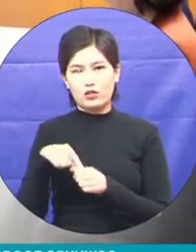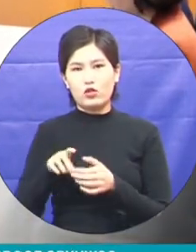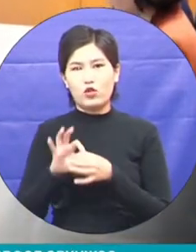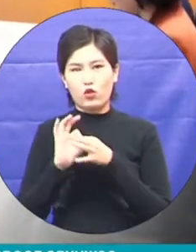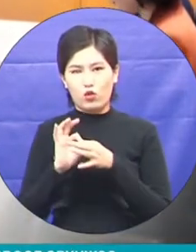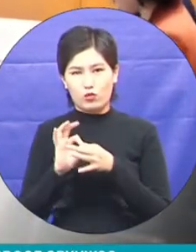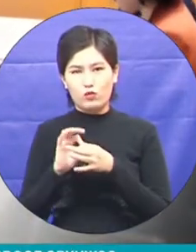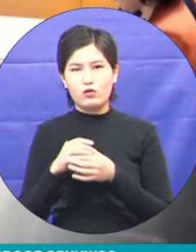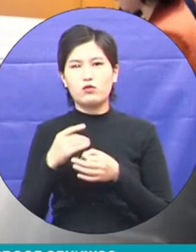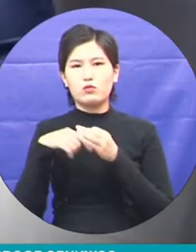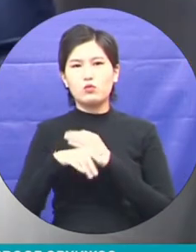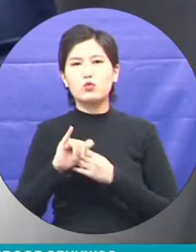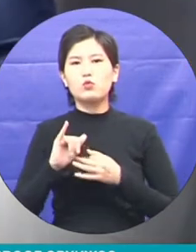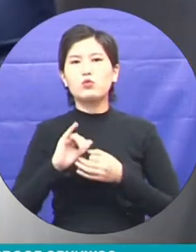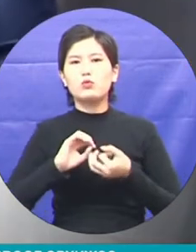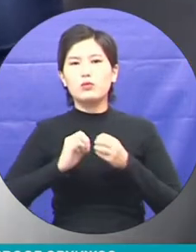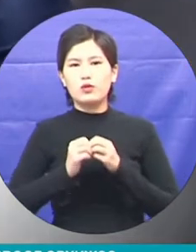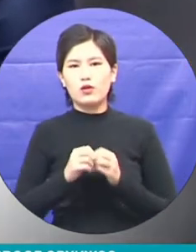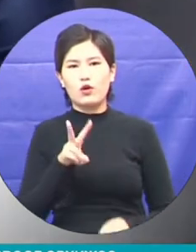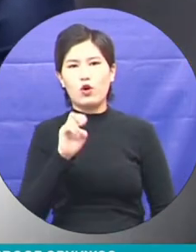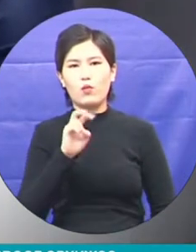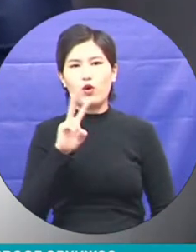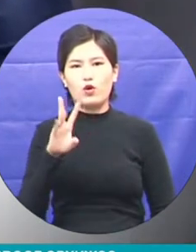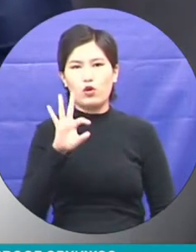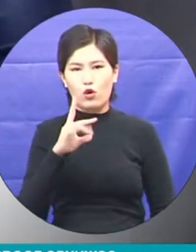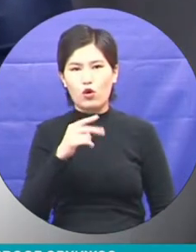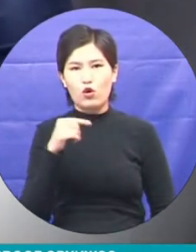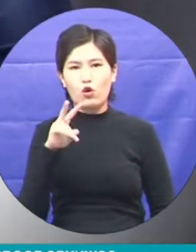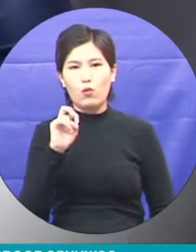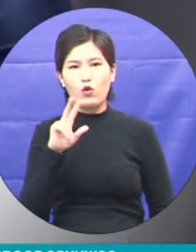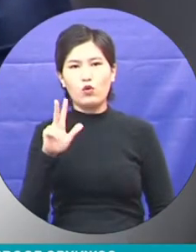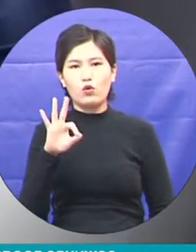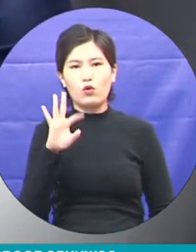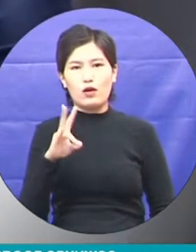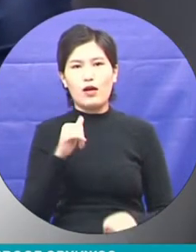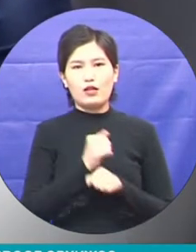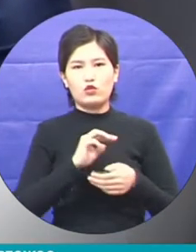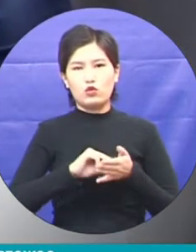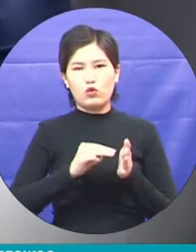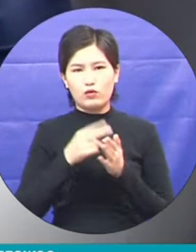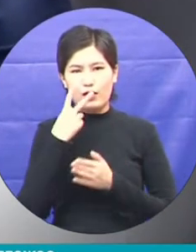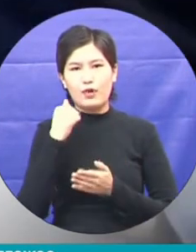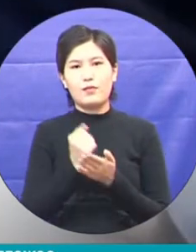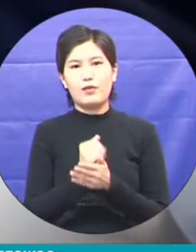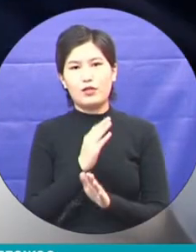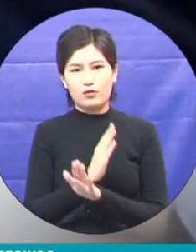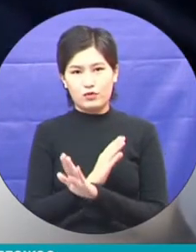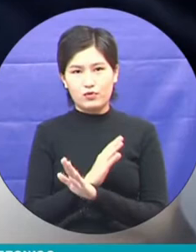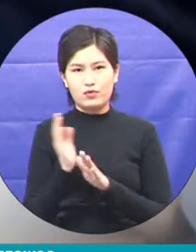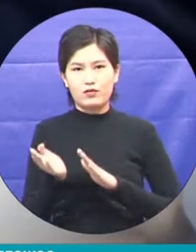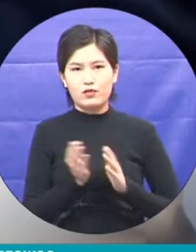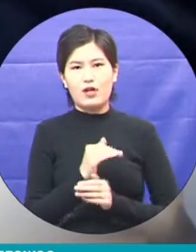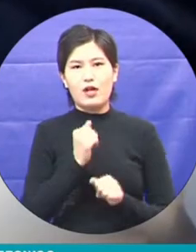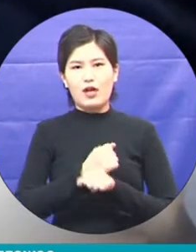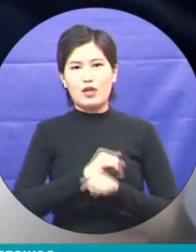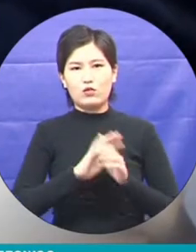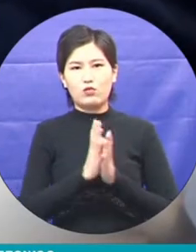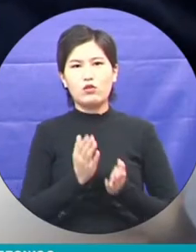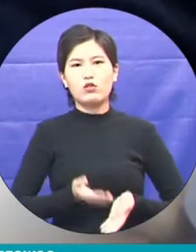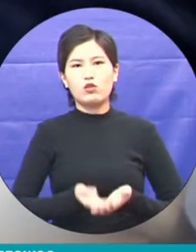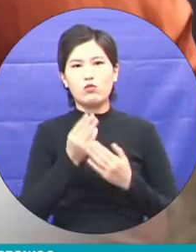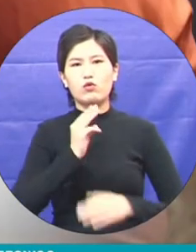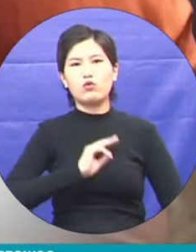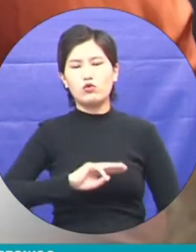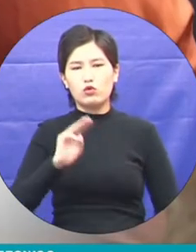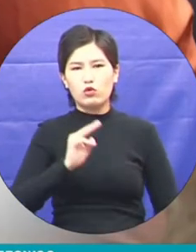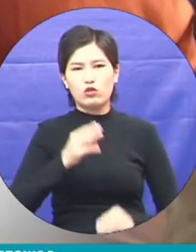юм бол нийслэл дээр 2022-23 оны ажлын төлөвлөгөө батлагдсан байна. Мөн одоо хөдөлмөр хэлтийг дэмжих үндэсний зөвлөх